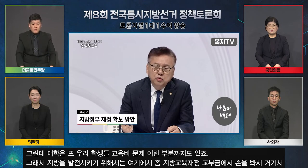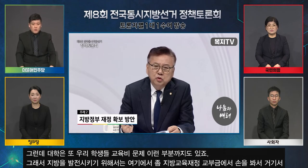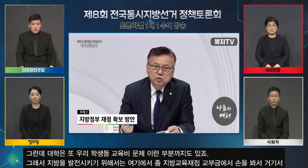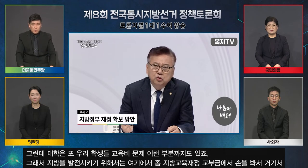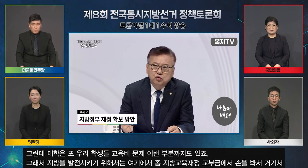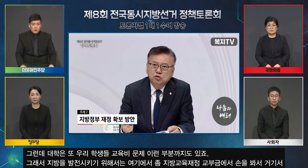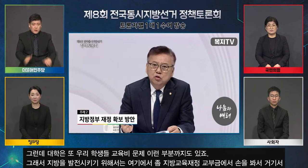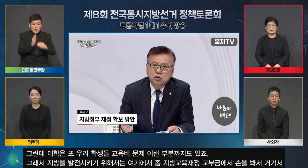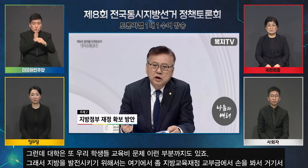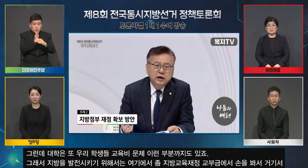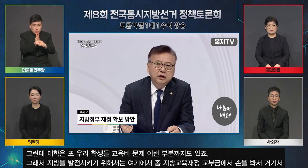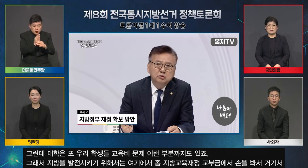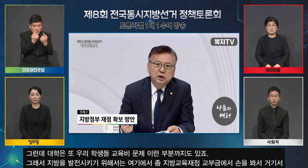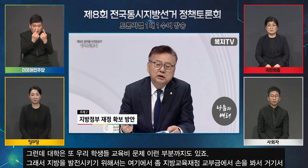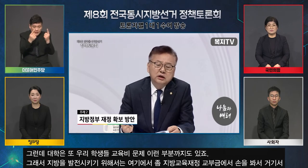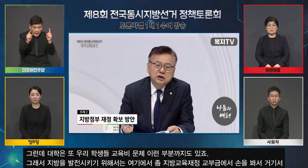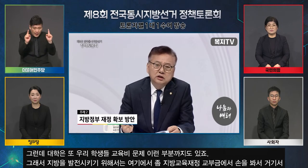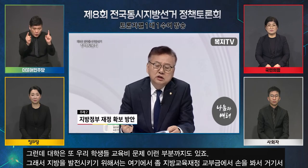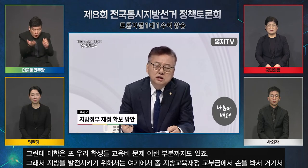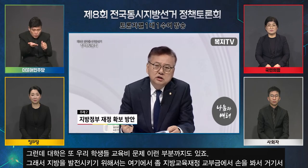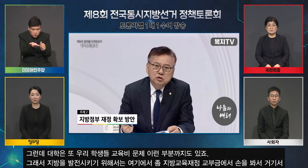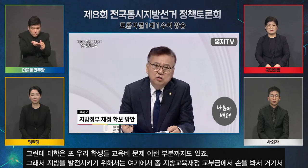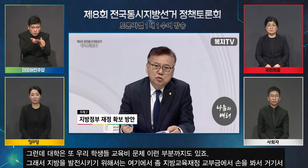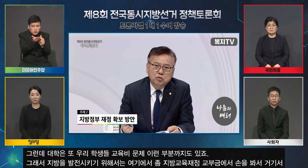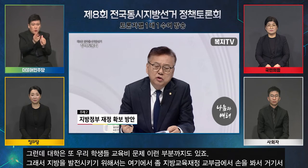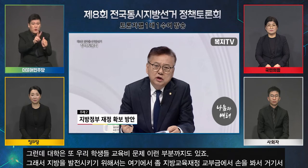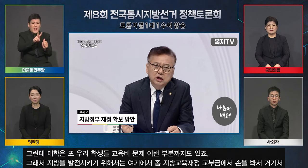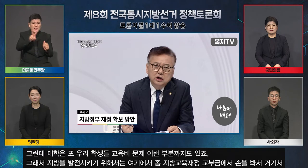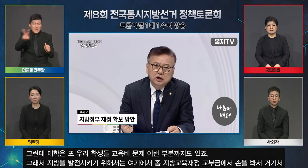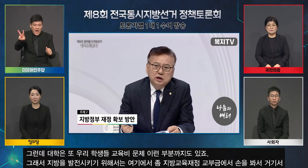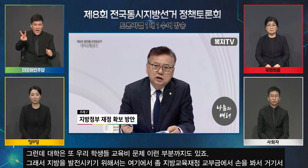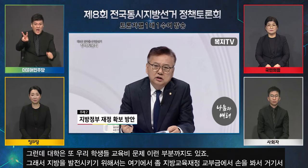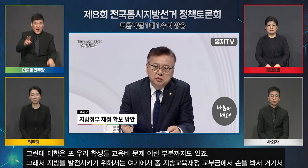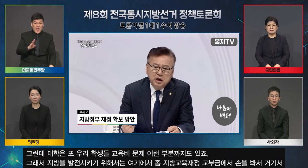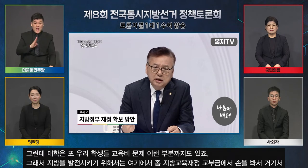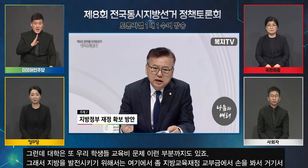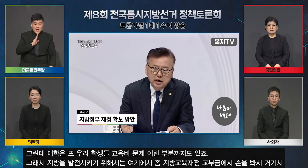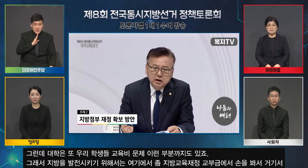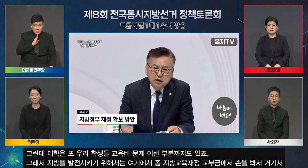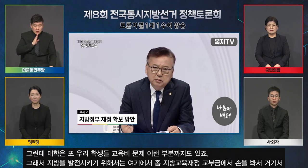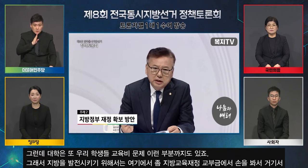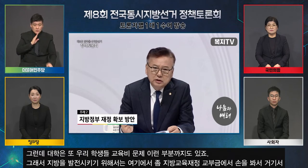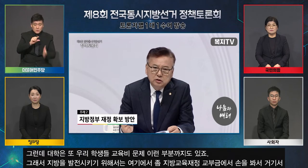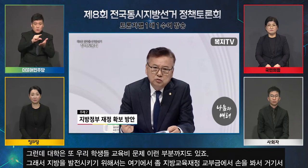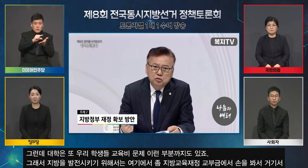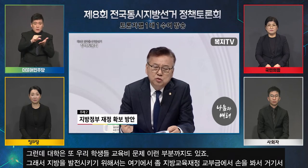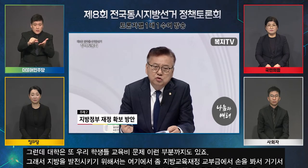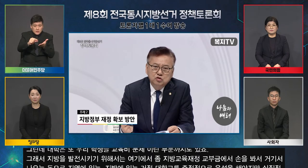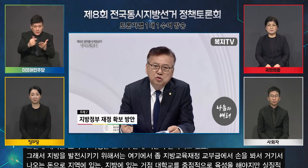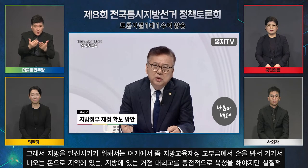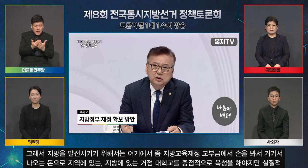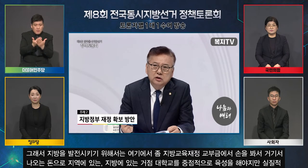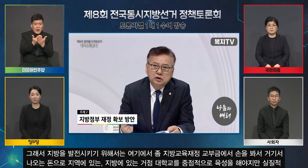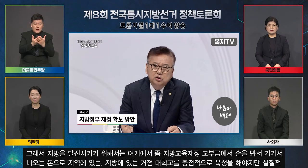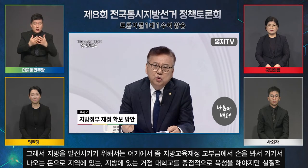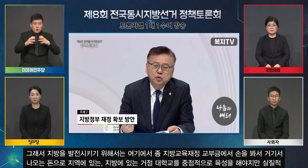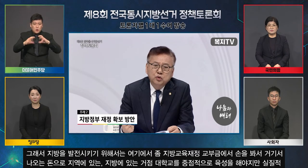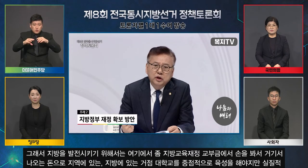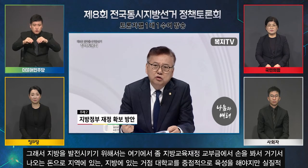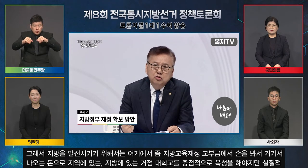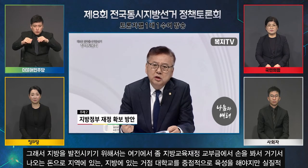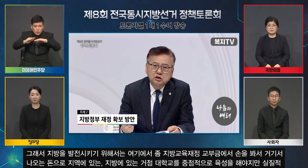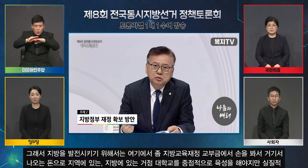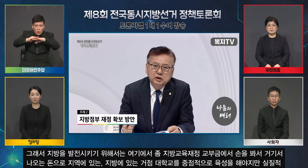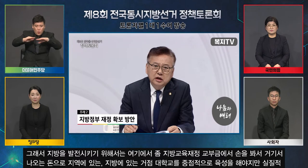중점적으로 육성을 해야지만 실질적으로 우리가 지방의 발전, 국토 균형 발전하는